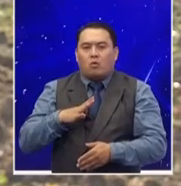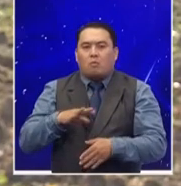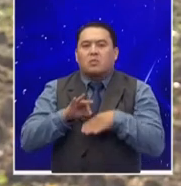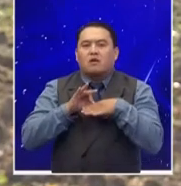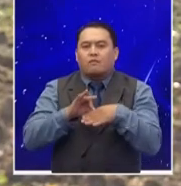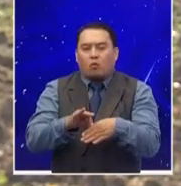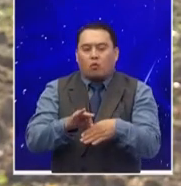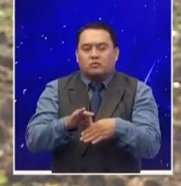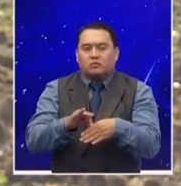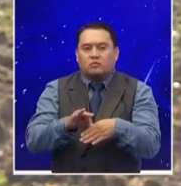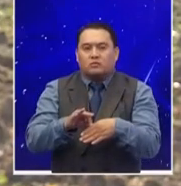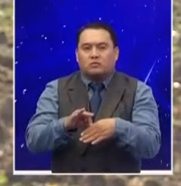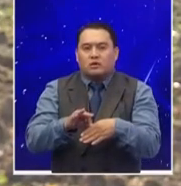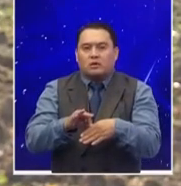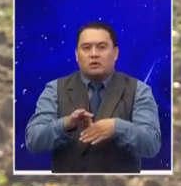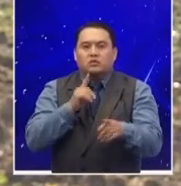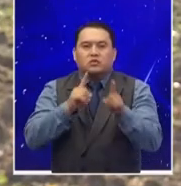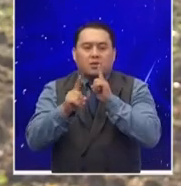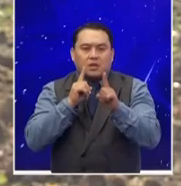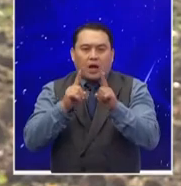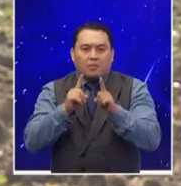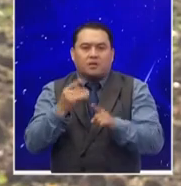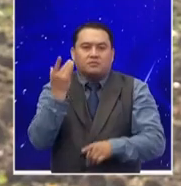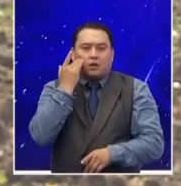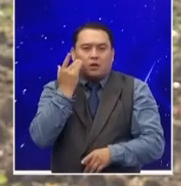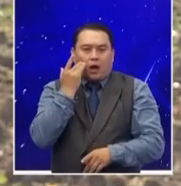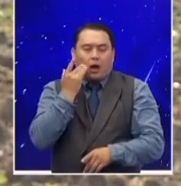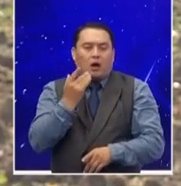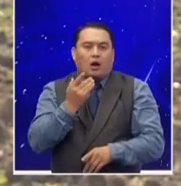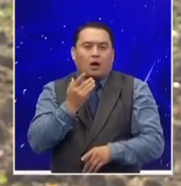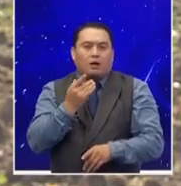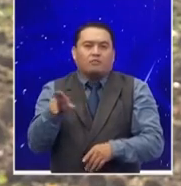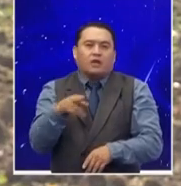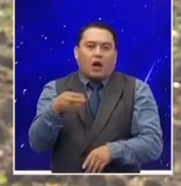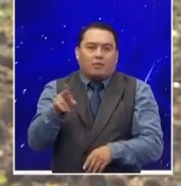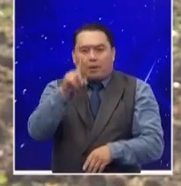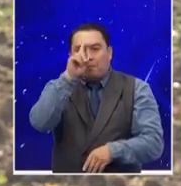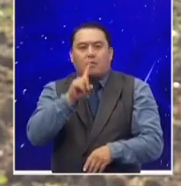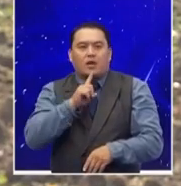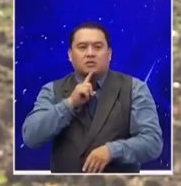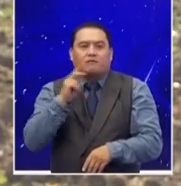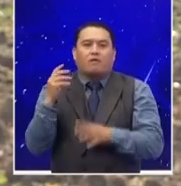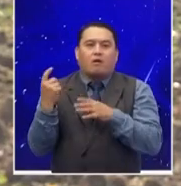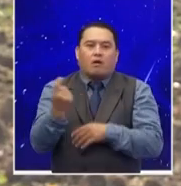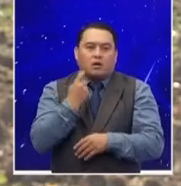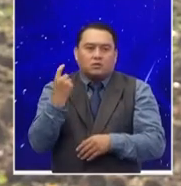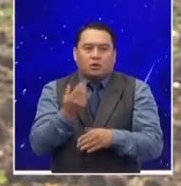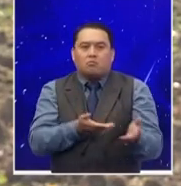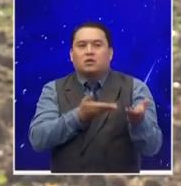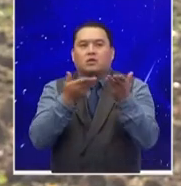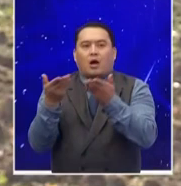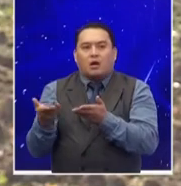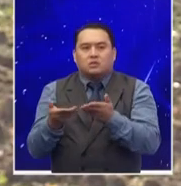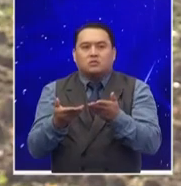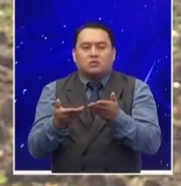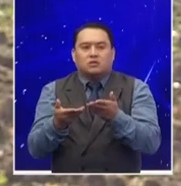проводятся обучающие семинары. Мы семинары начинаем уже где-то в декабре месяце с вызовом хозяйства. Приглашаем